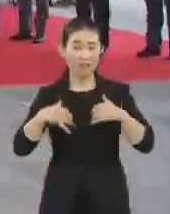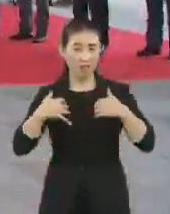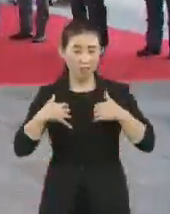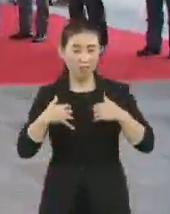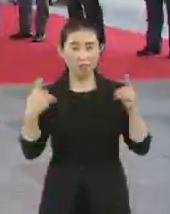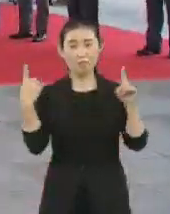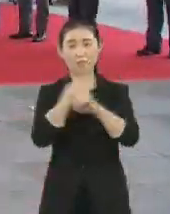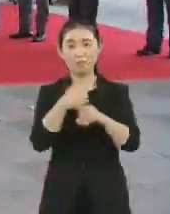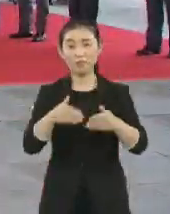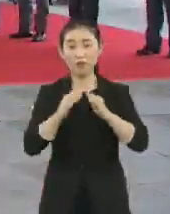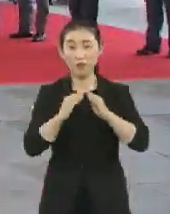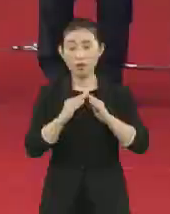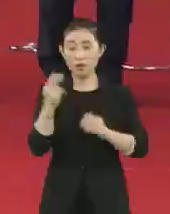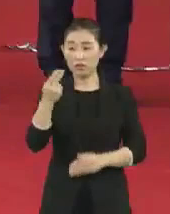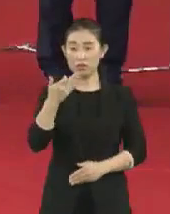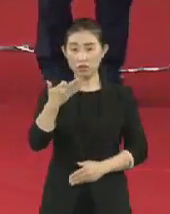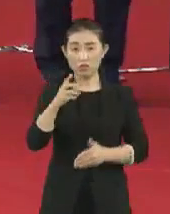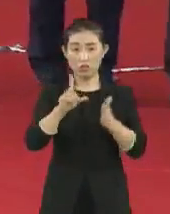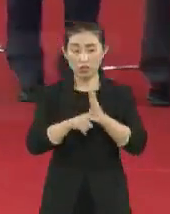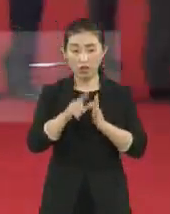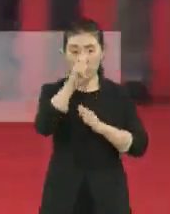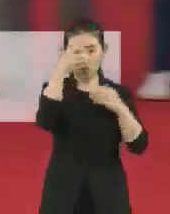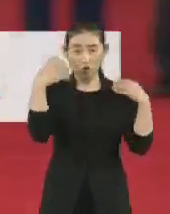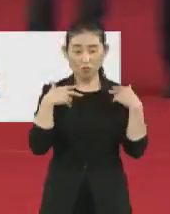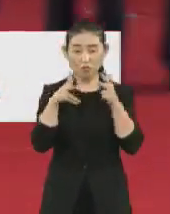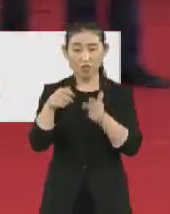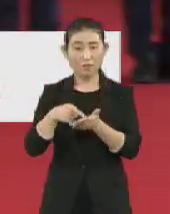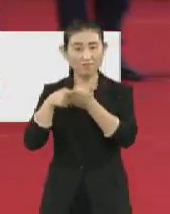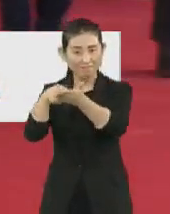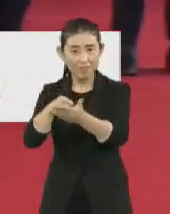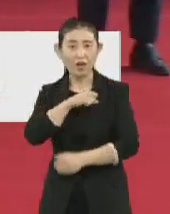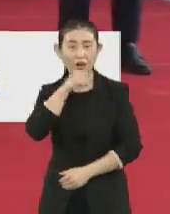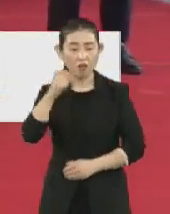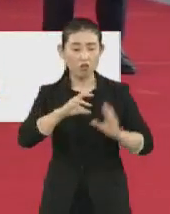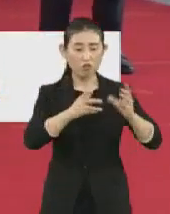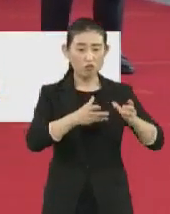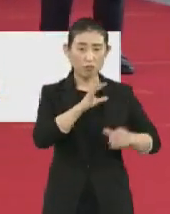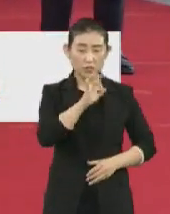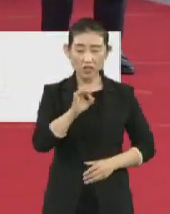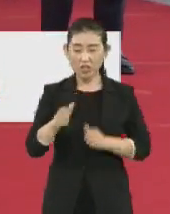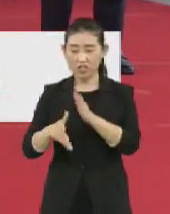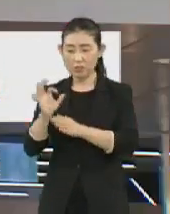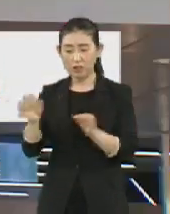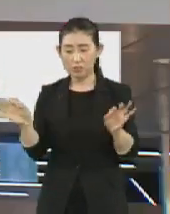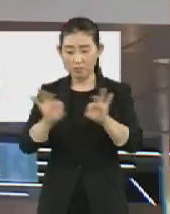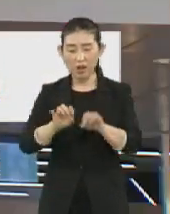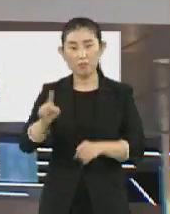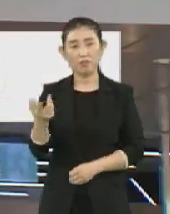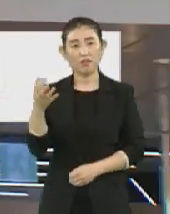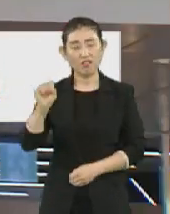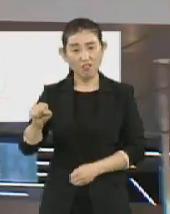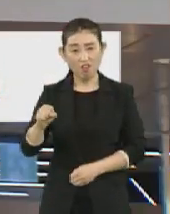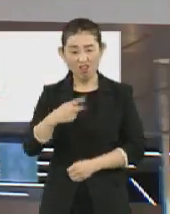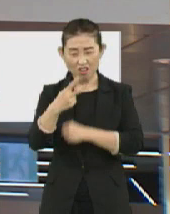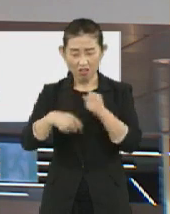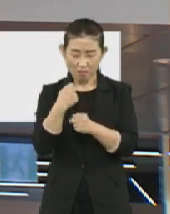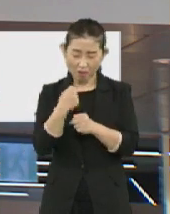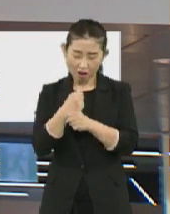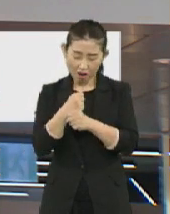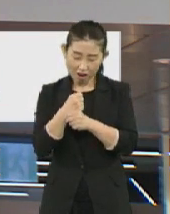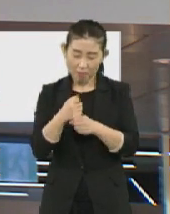열었습니다. 지난 2019년 정부 공모사업에 선정돼 국비와 시비 100억 원이 투입돼 2년 만에 조성된